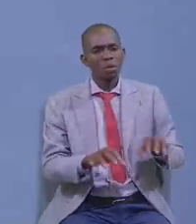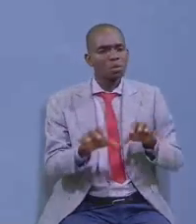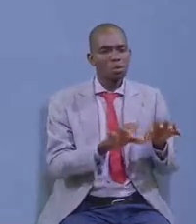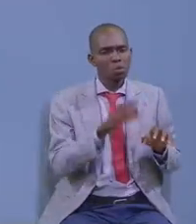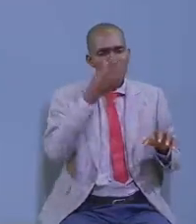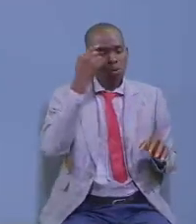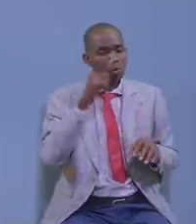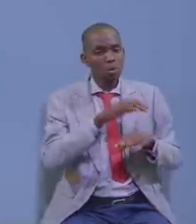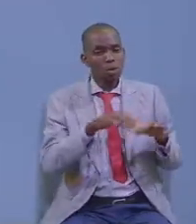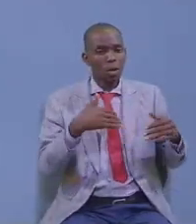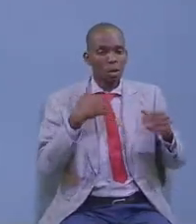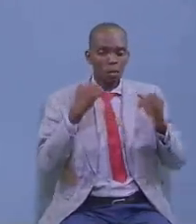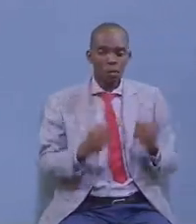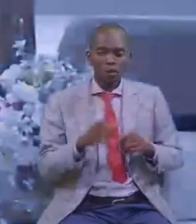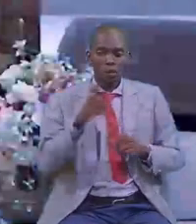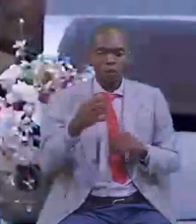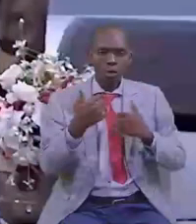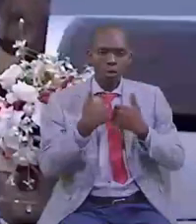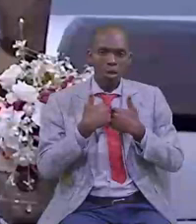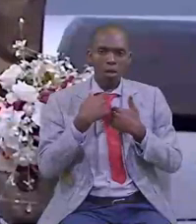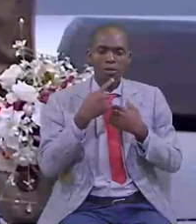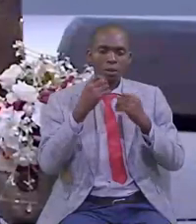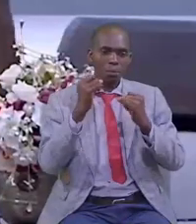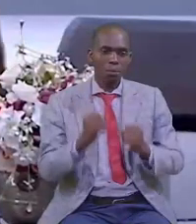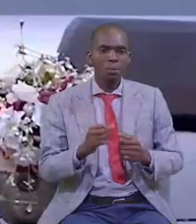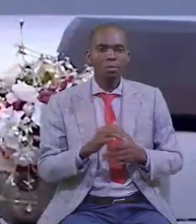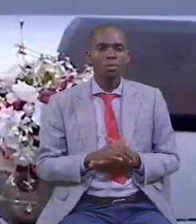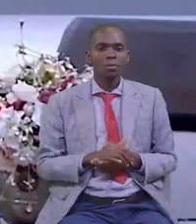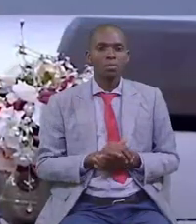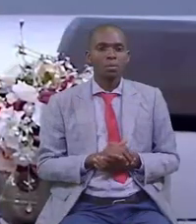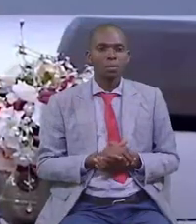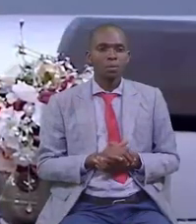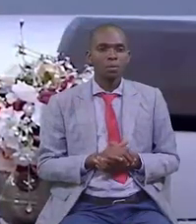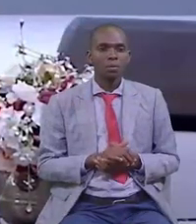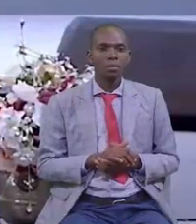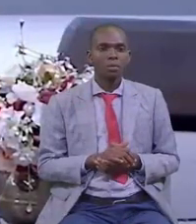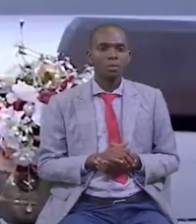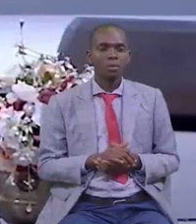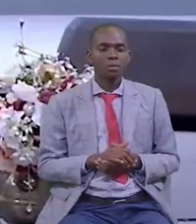Laisse les autres faire ce qu'ils doivent faire. Vous n'êtes pas les mêmes. Ils n'ont pas la puissance. Toi, tu as la puissance.